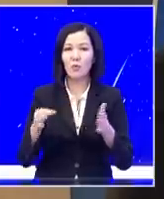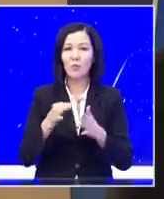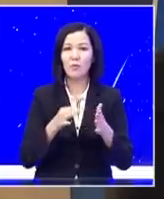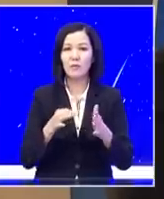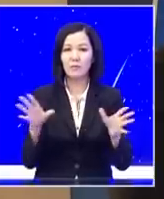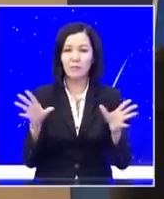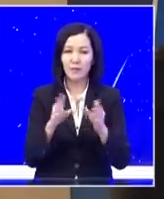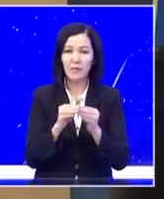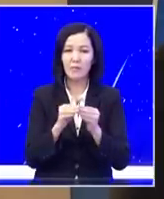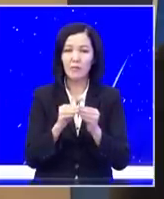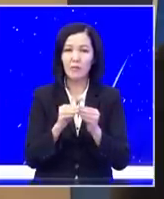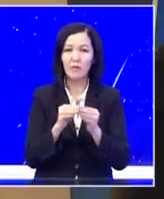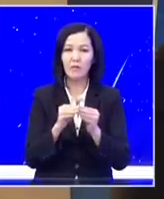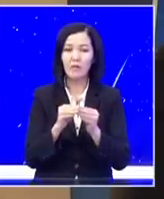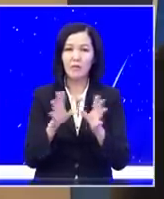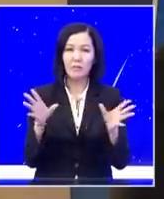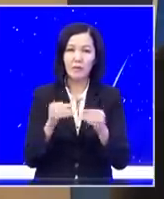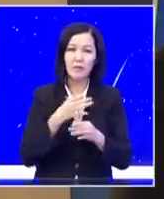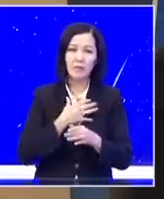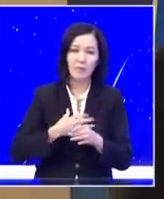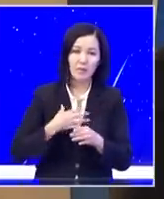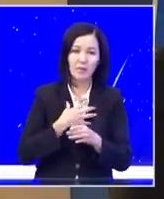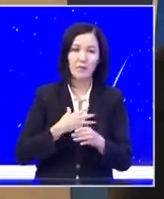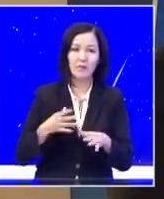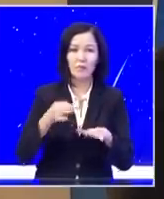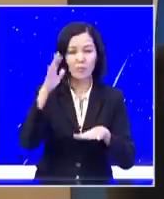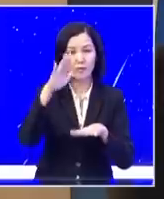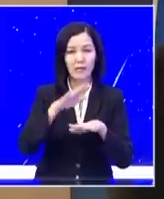қалдырған жоқ. Амандық Ғаббасұлы